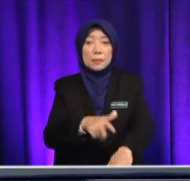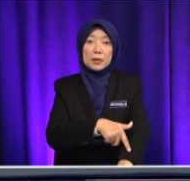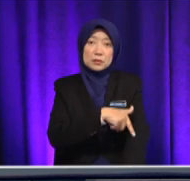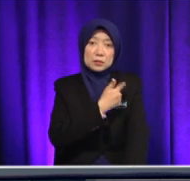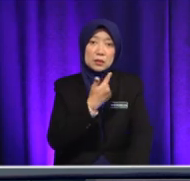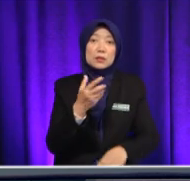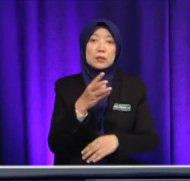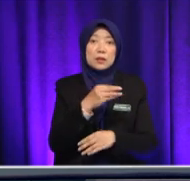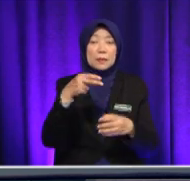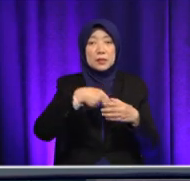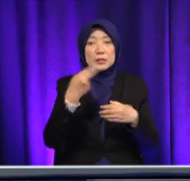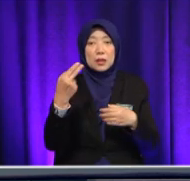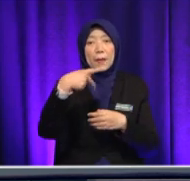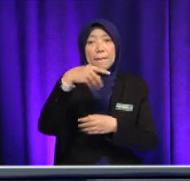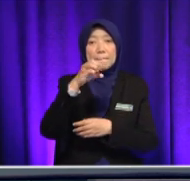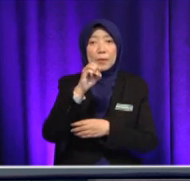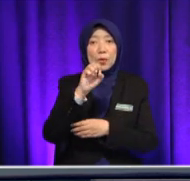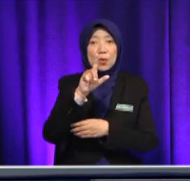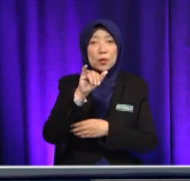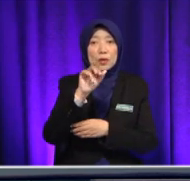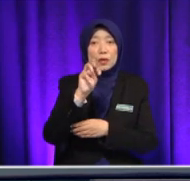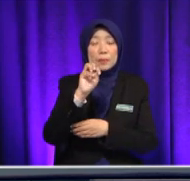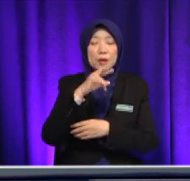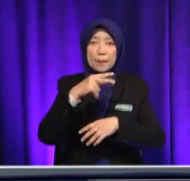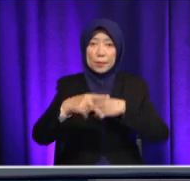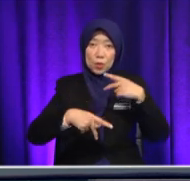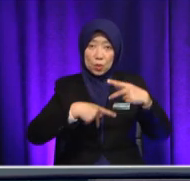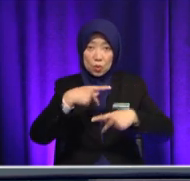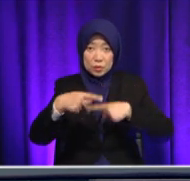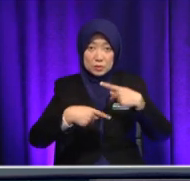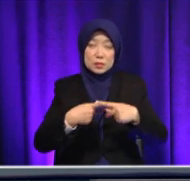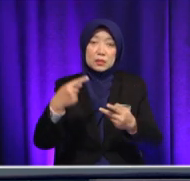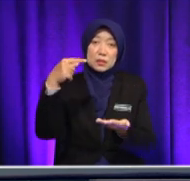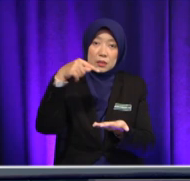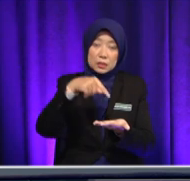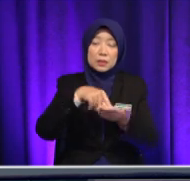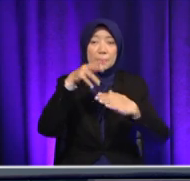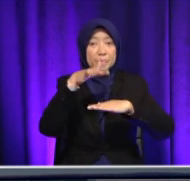menghasilkan polimer. Proses ini dikenali sebagai